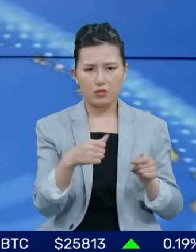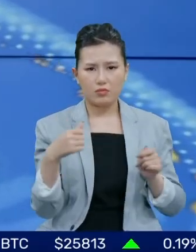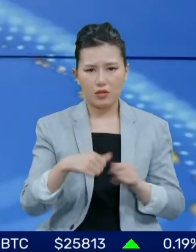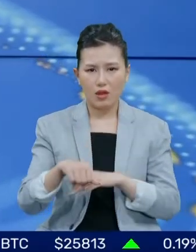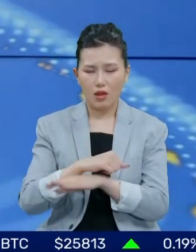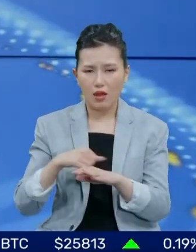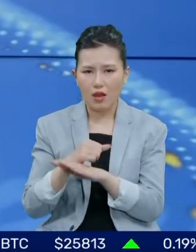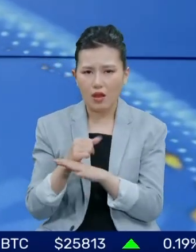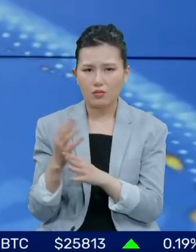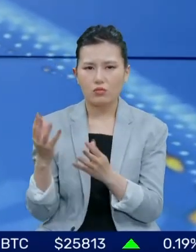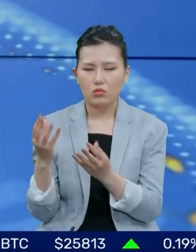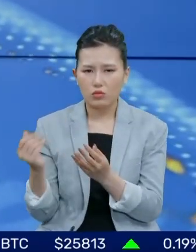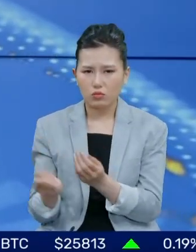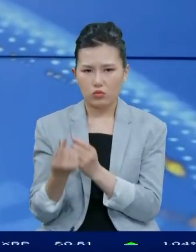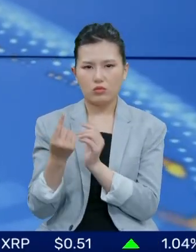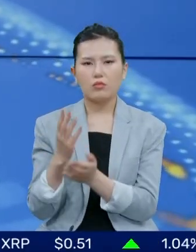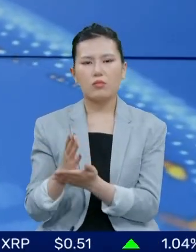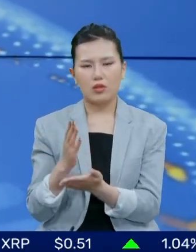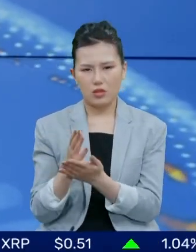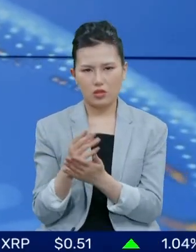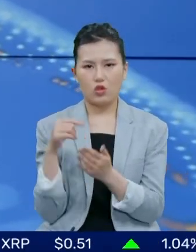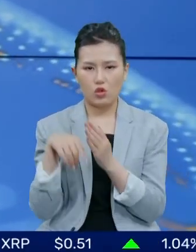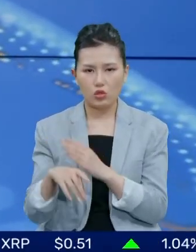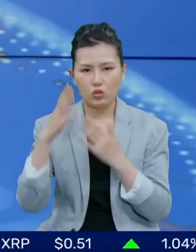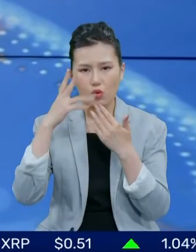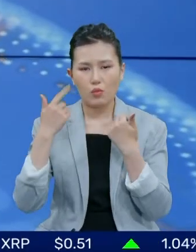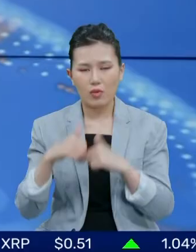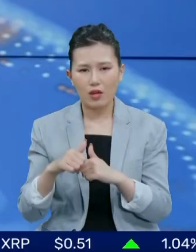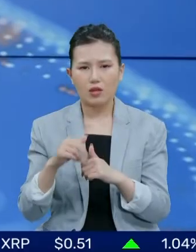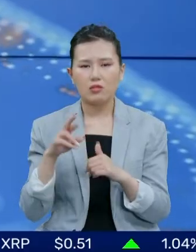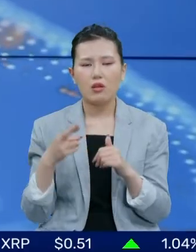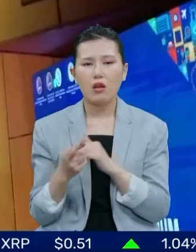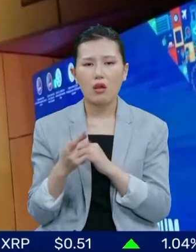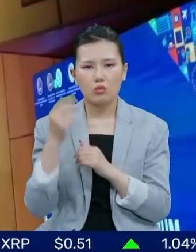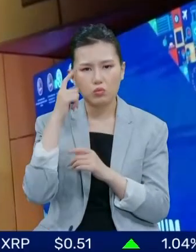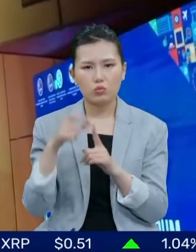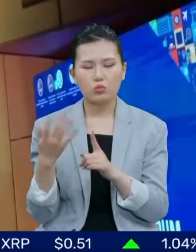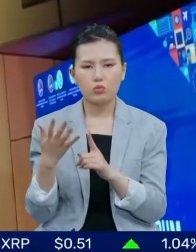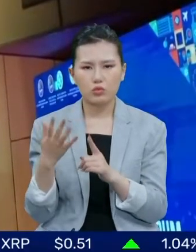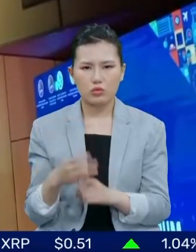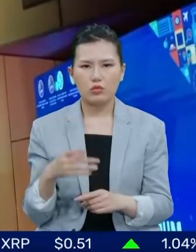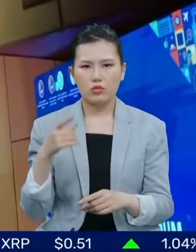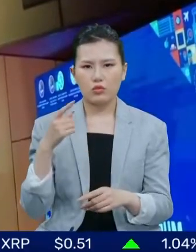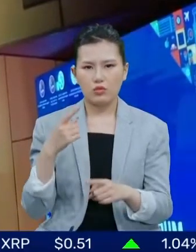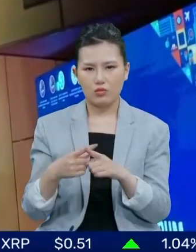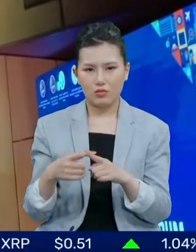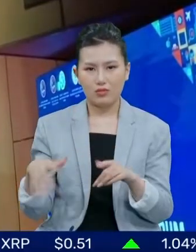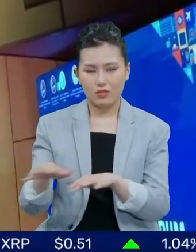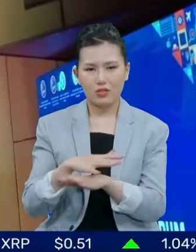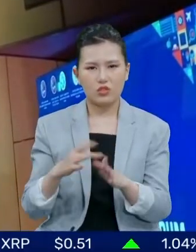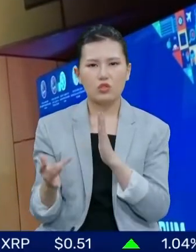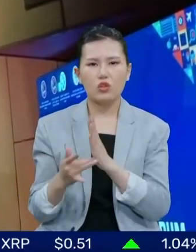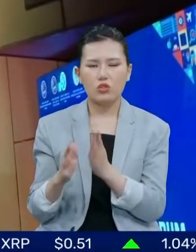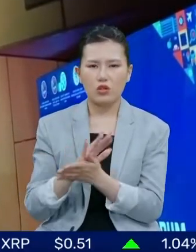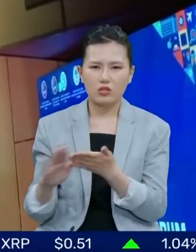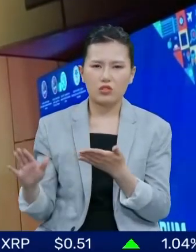зохион байгуулагдсан энэхүү арга хэмжээний үндсэн гол зорилго нь бүс нутагт орчин үеийн технологиг нэвтрүүлэх, цахим хот болох,